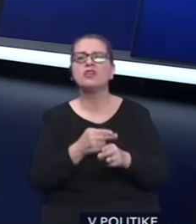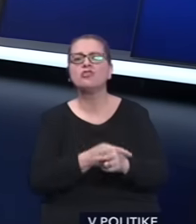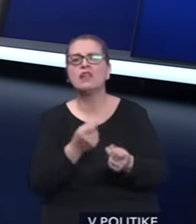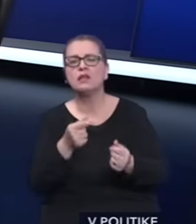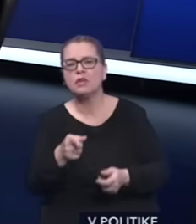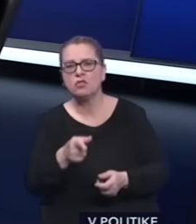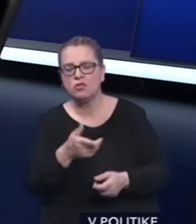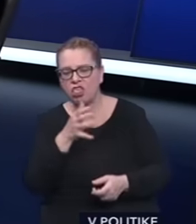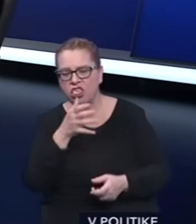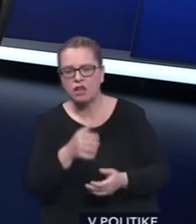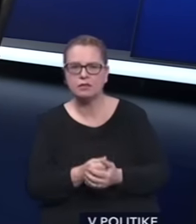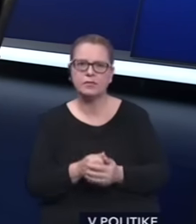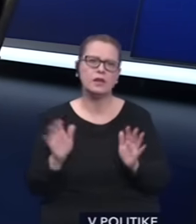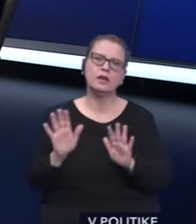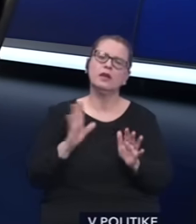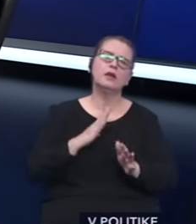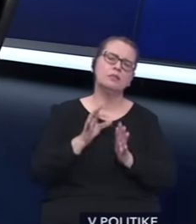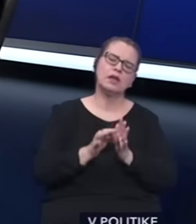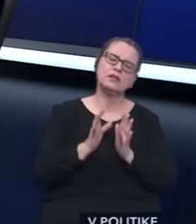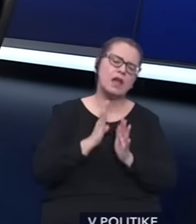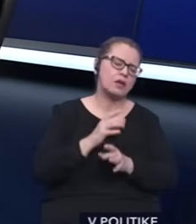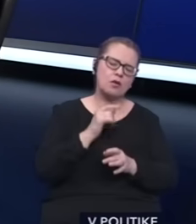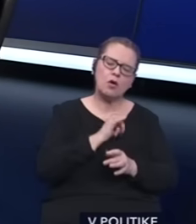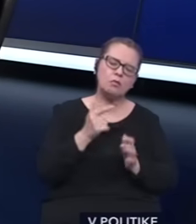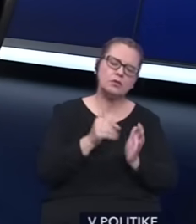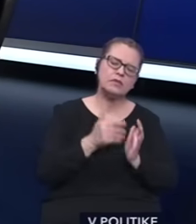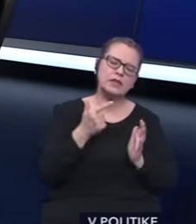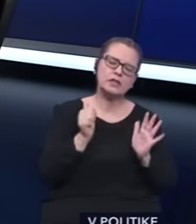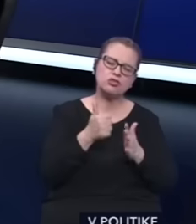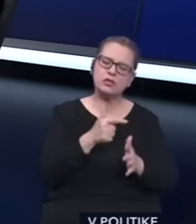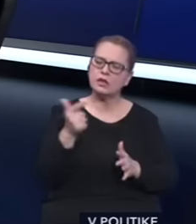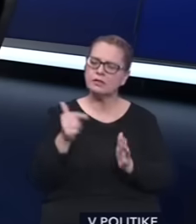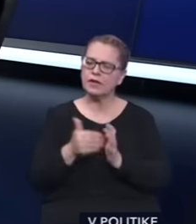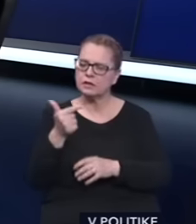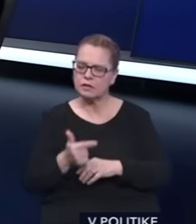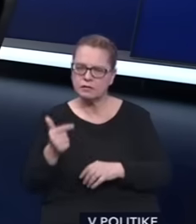Danko, nechcíte, aby som začal rozprávať o období 2016-2020, kedy ste predsedali, ako ste